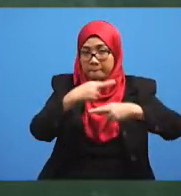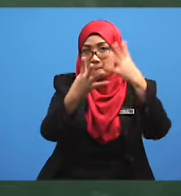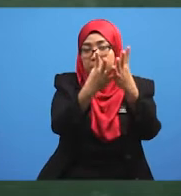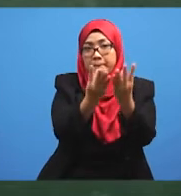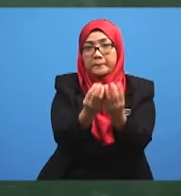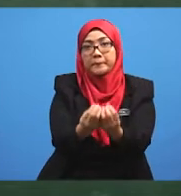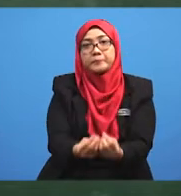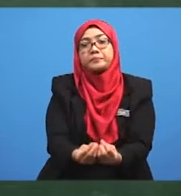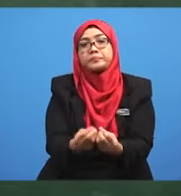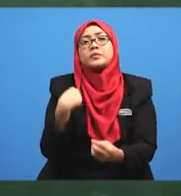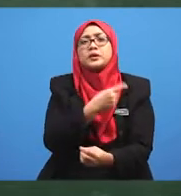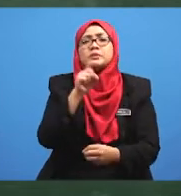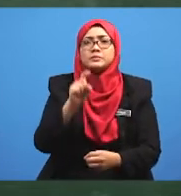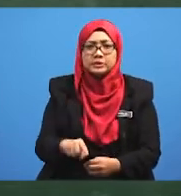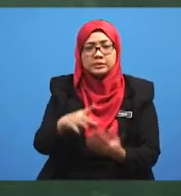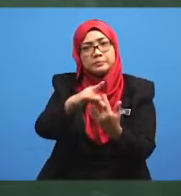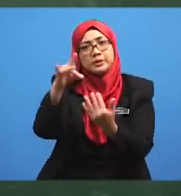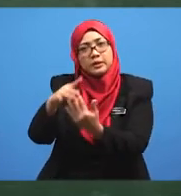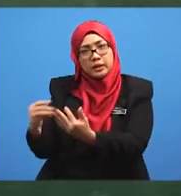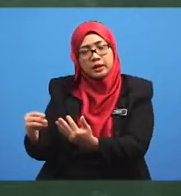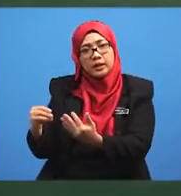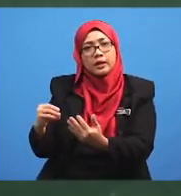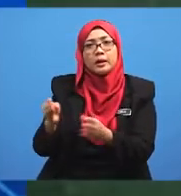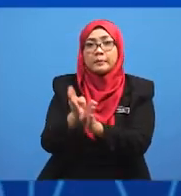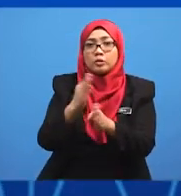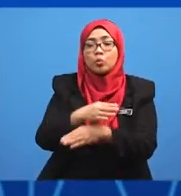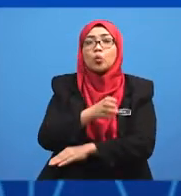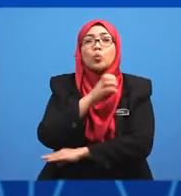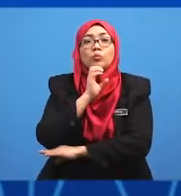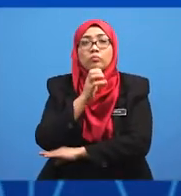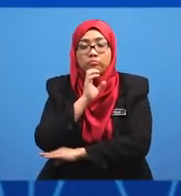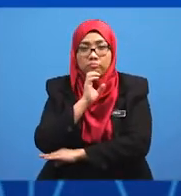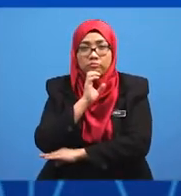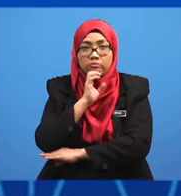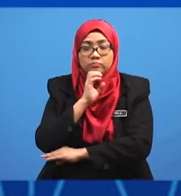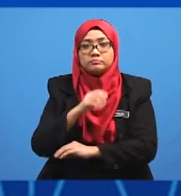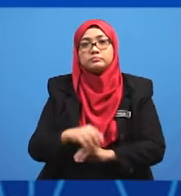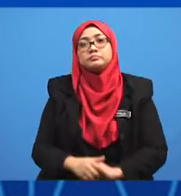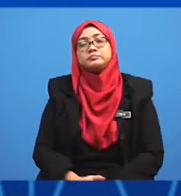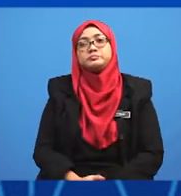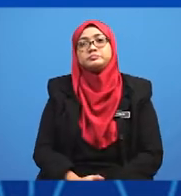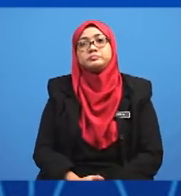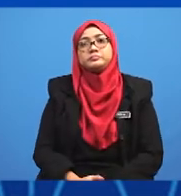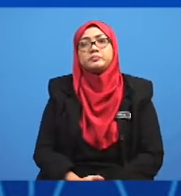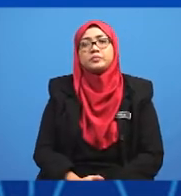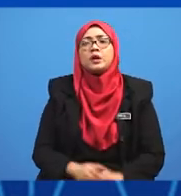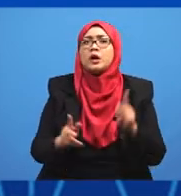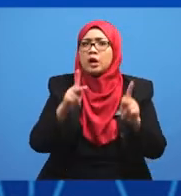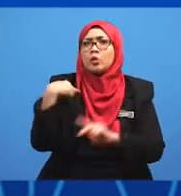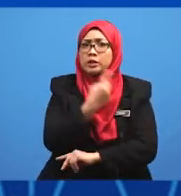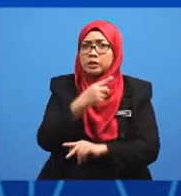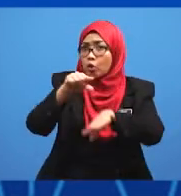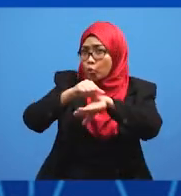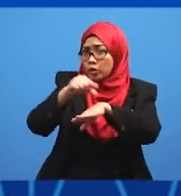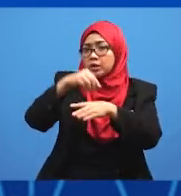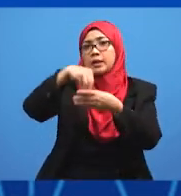kita perlu memilih bentuk cecair. Jika sebaliknya, penggunaan dalam bentuk